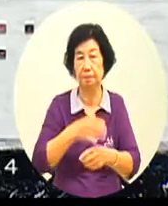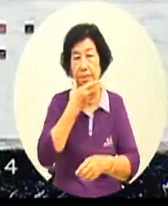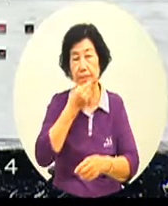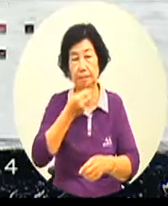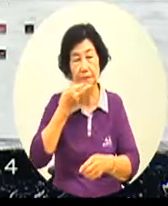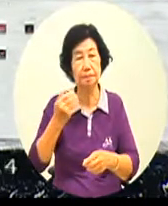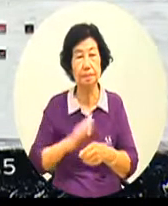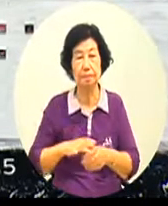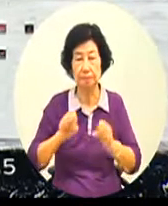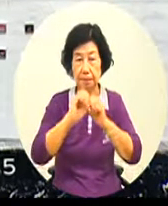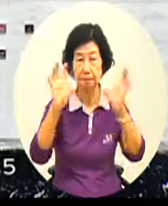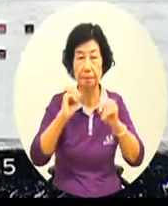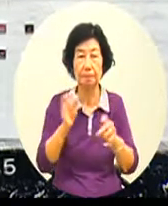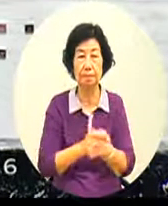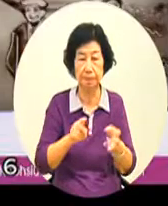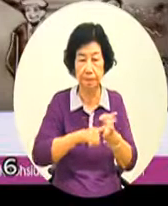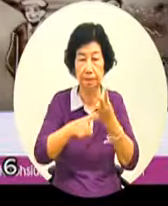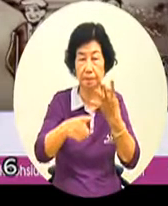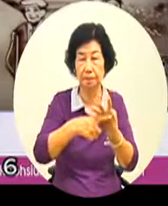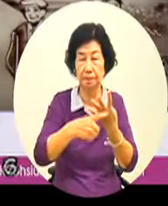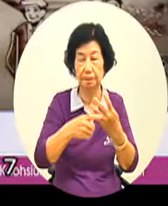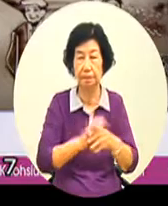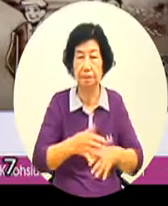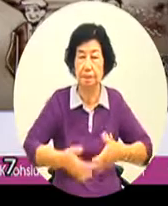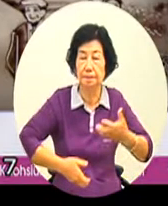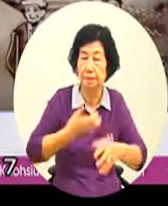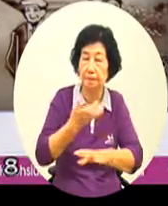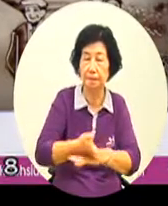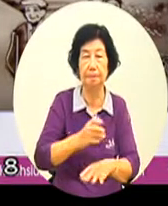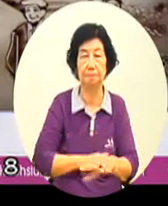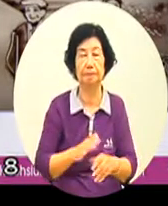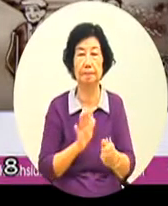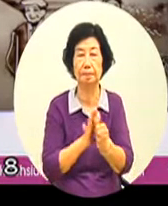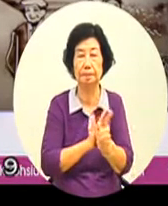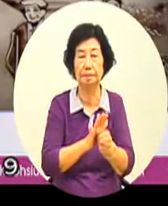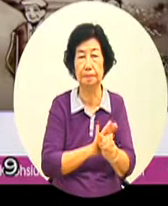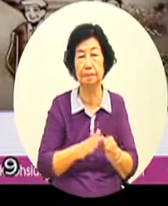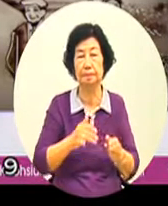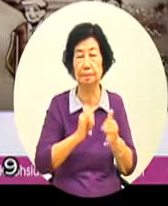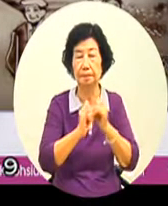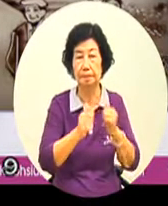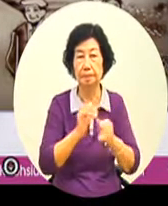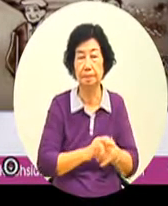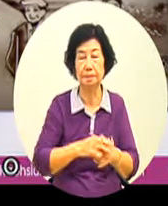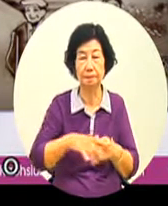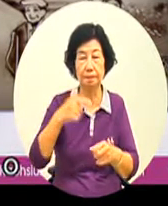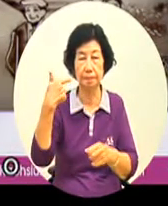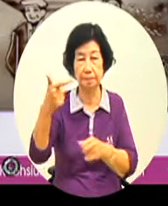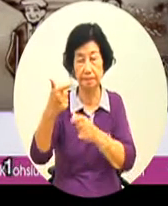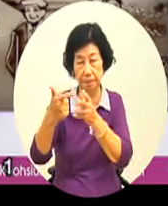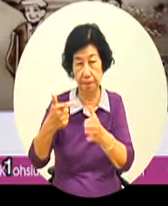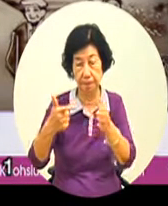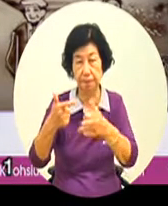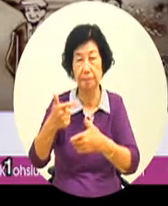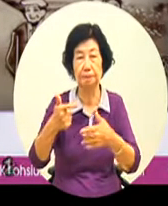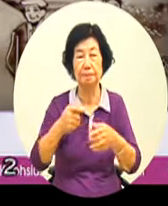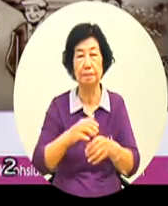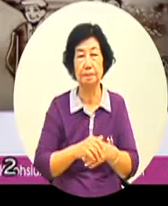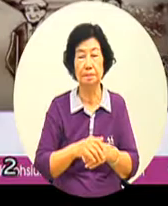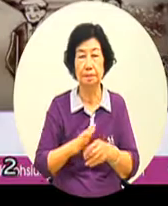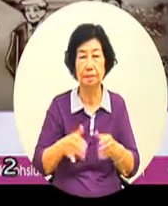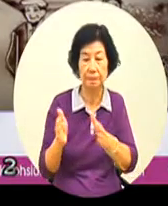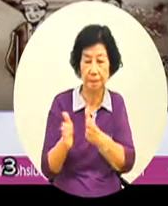宣导及专业效率热忱来为市民提供服务。以下会针对我们上半年度以及我们未来相关的一些准备